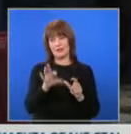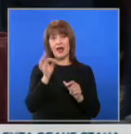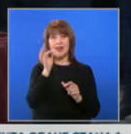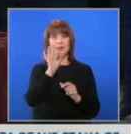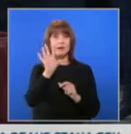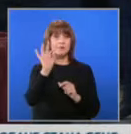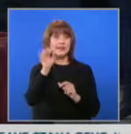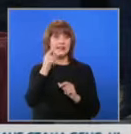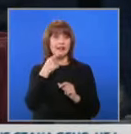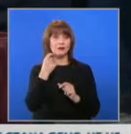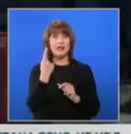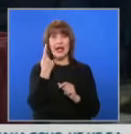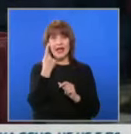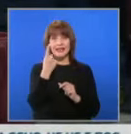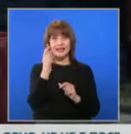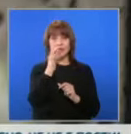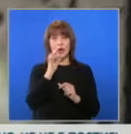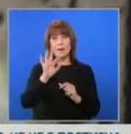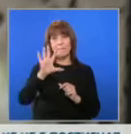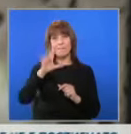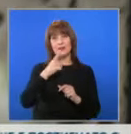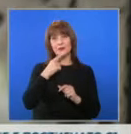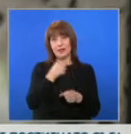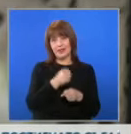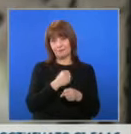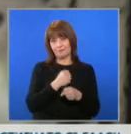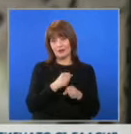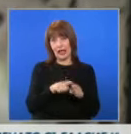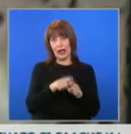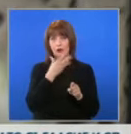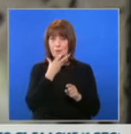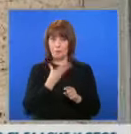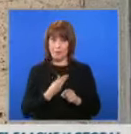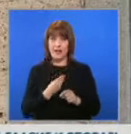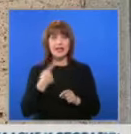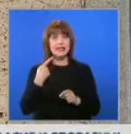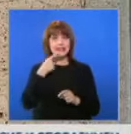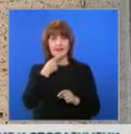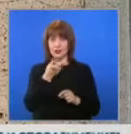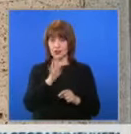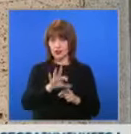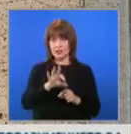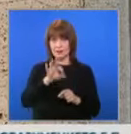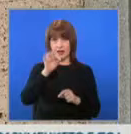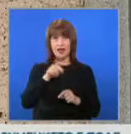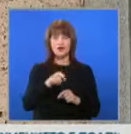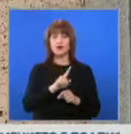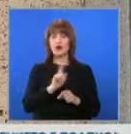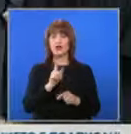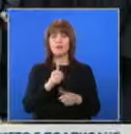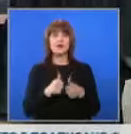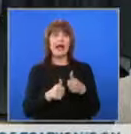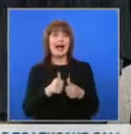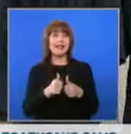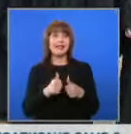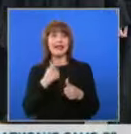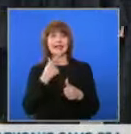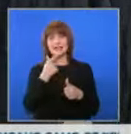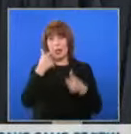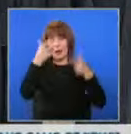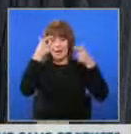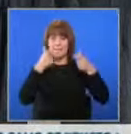50 години. Един няма 5 години на поста. Сливенски митрополит ще бъде избран, но той не може да бъде кандидат за патриарх,